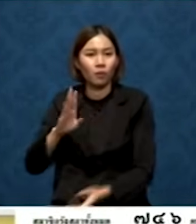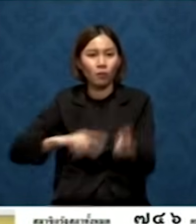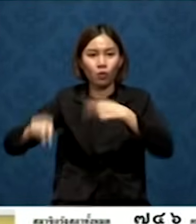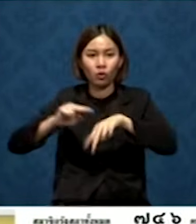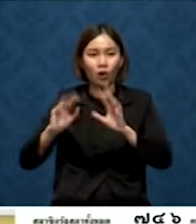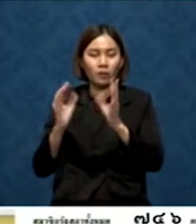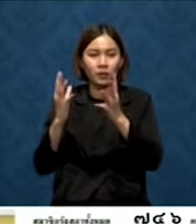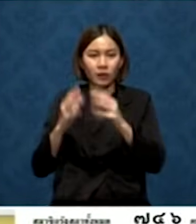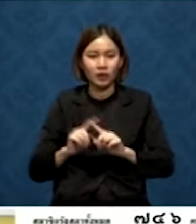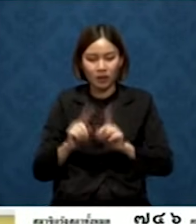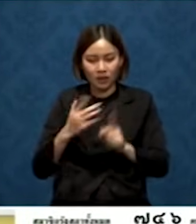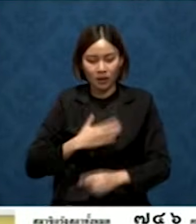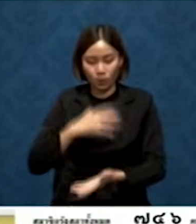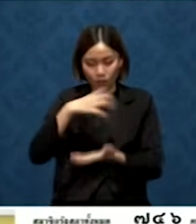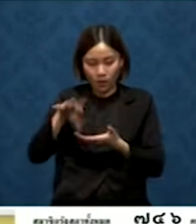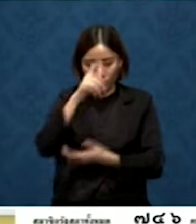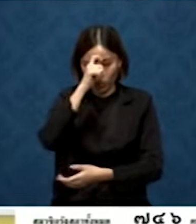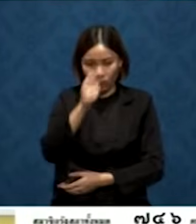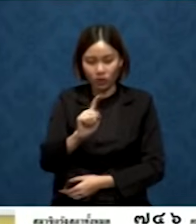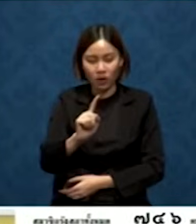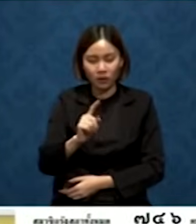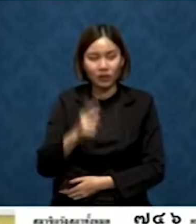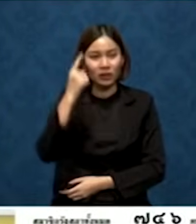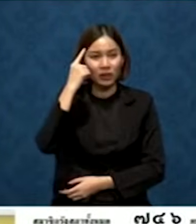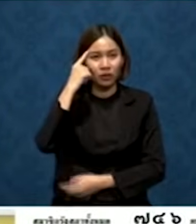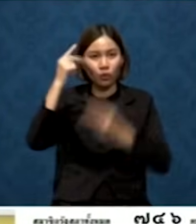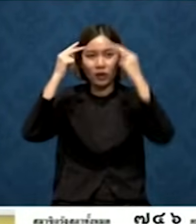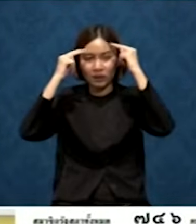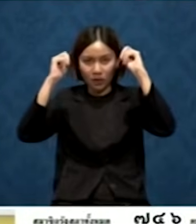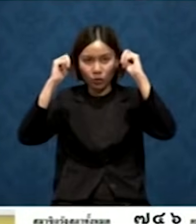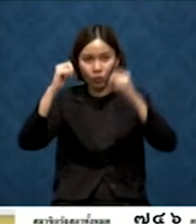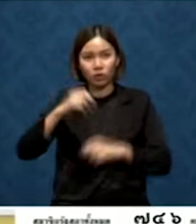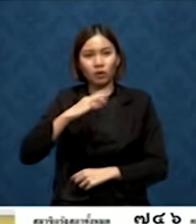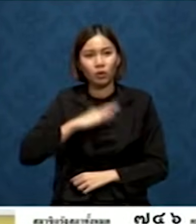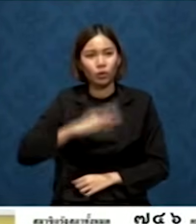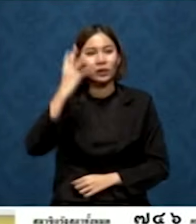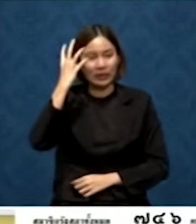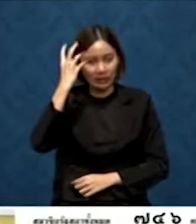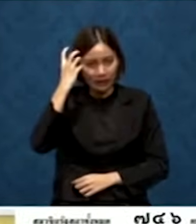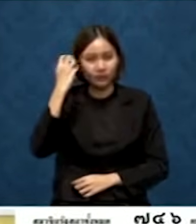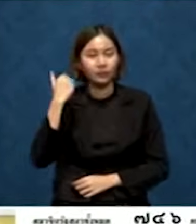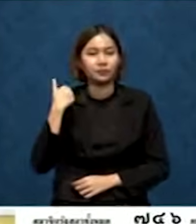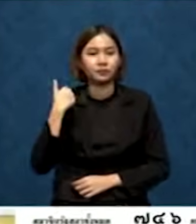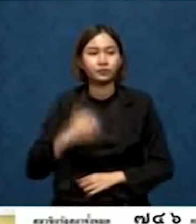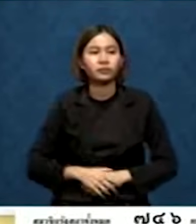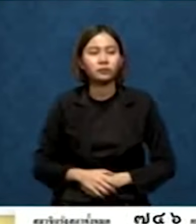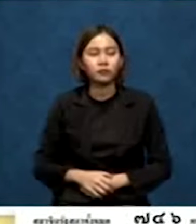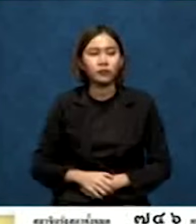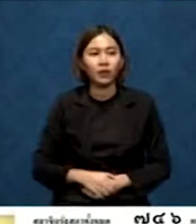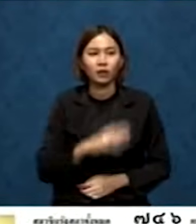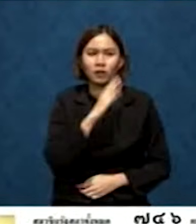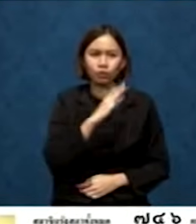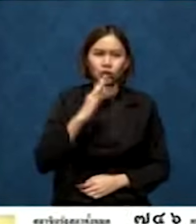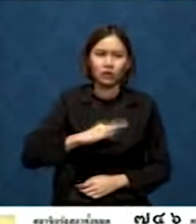แต่ผมเรียนด้วยความเคารพนะครับว่าผมคิดว่าท่านนายกนั้นกำลังกังวลเกินเหตุครับเพราะหากท่านกังวล